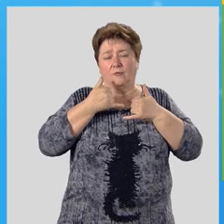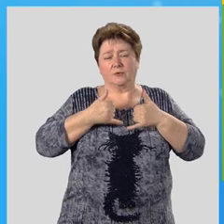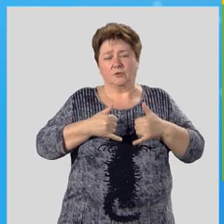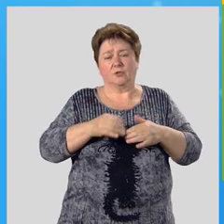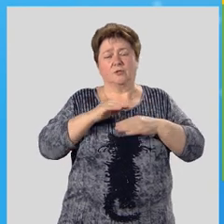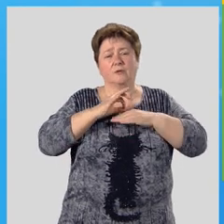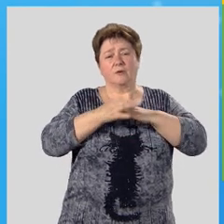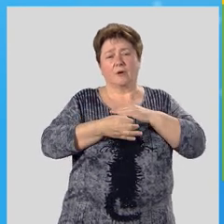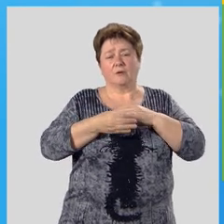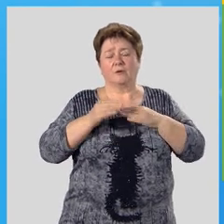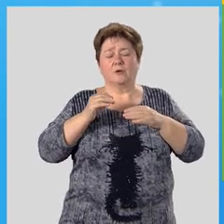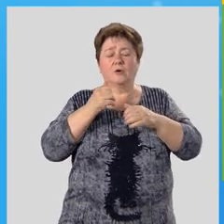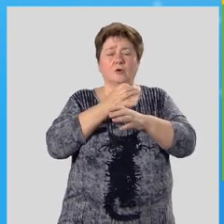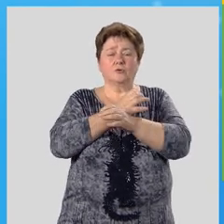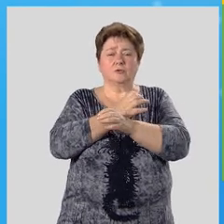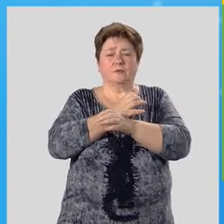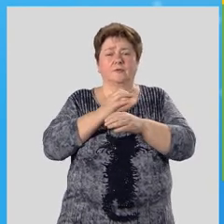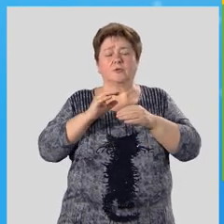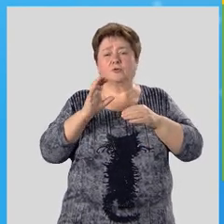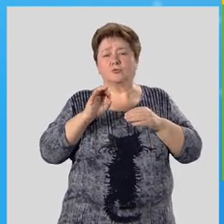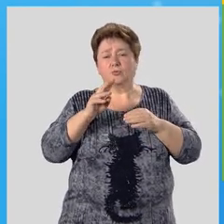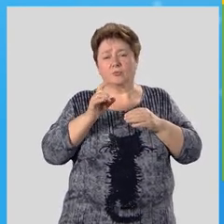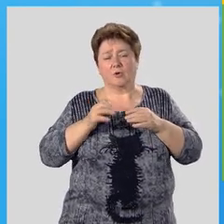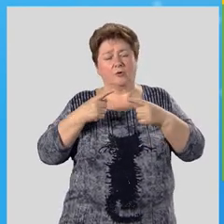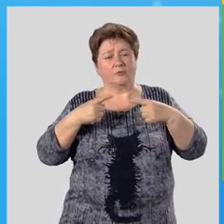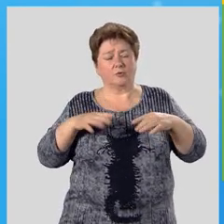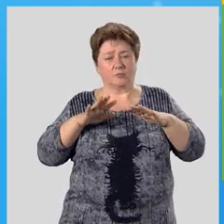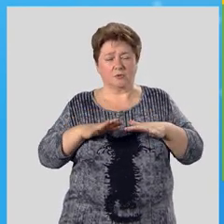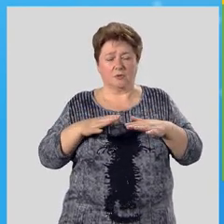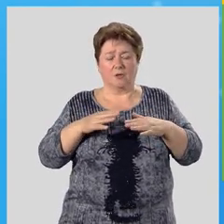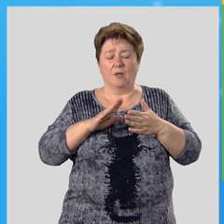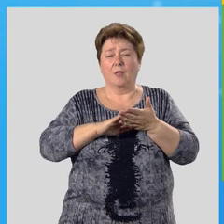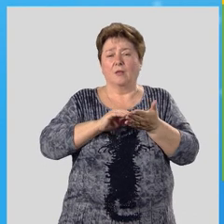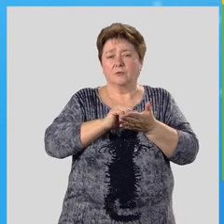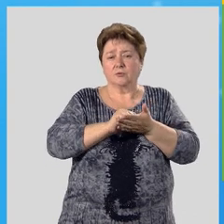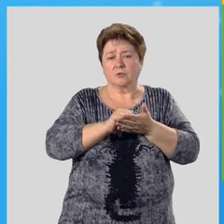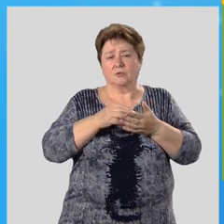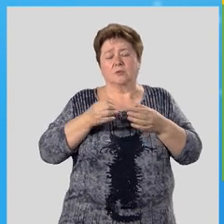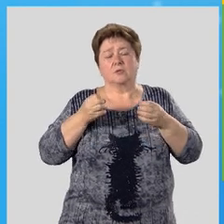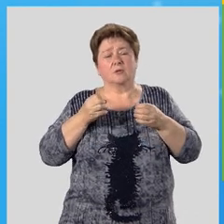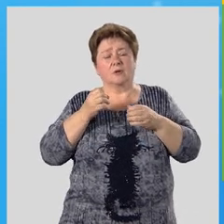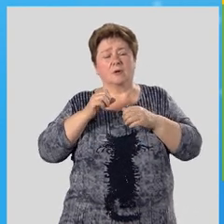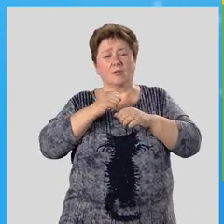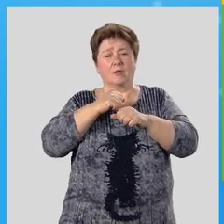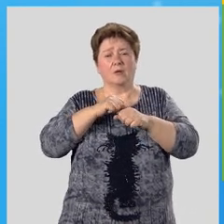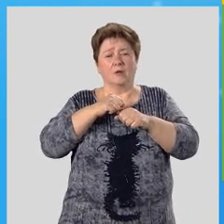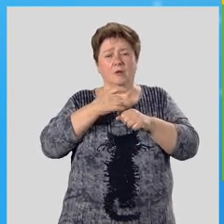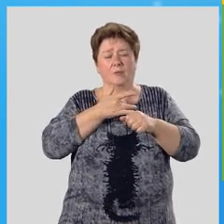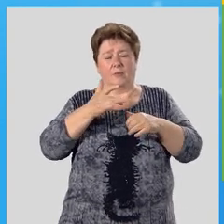в тканях, суставных сумках и в других местах. Травма, вызывающая почти